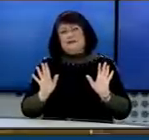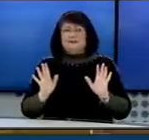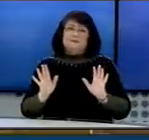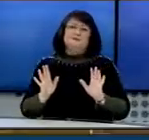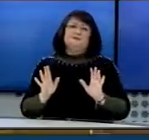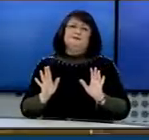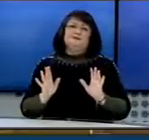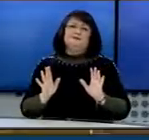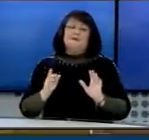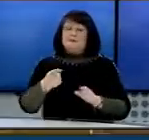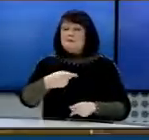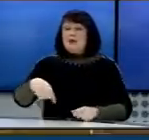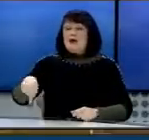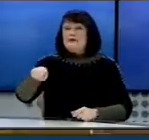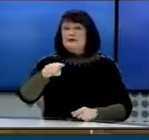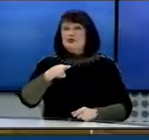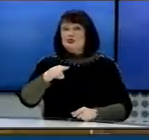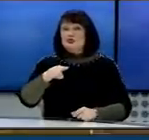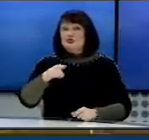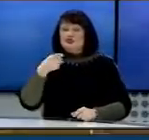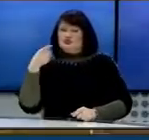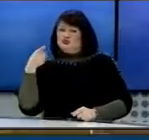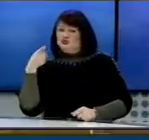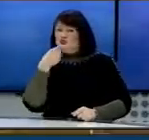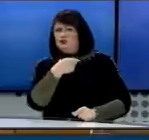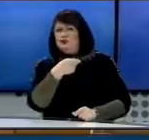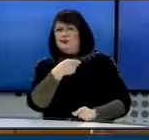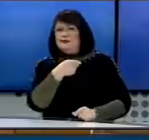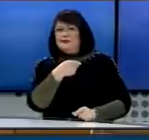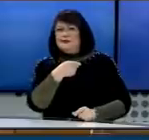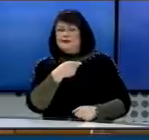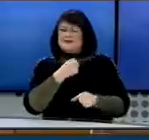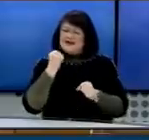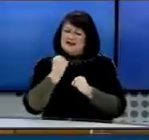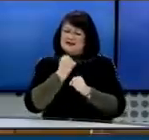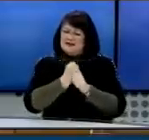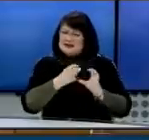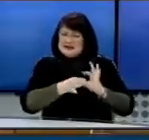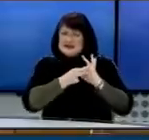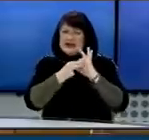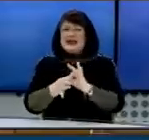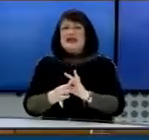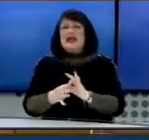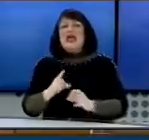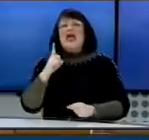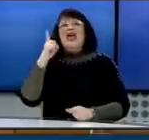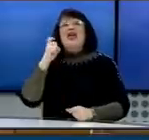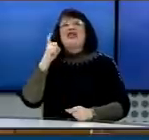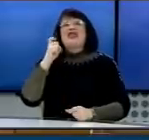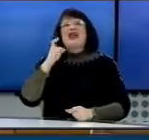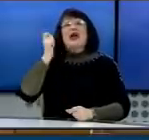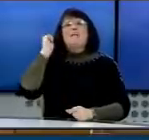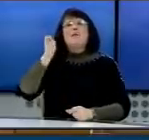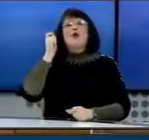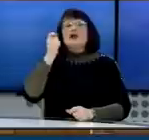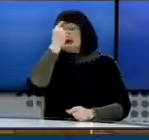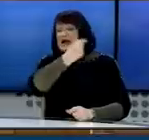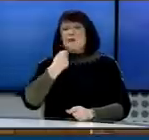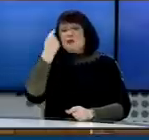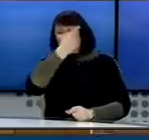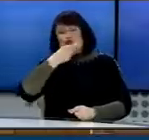αυτούς οι οποίοι στοχοποίησαν συστηματικά 10 κορυφαία πολιτικά